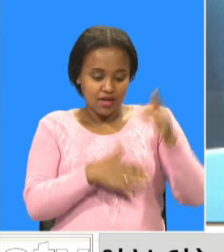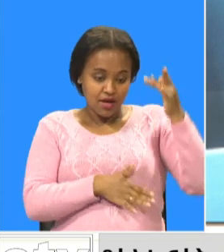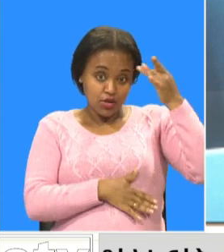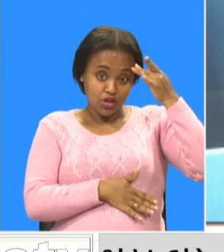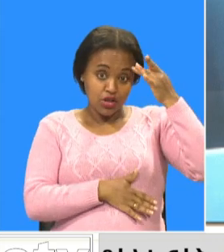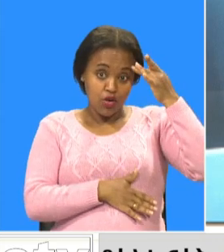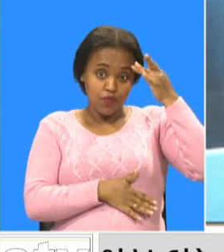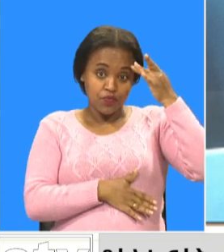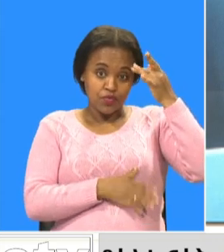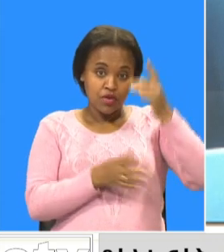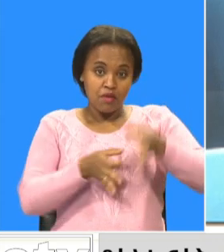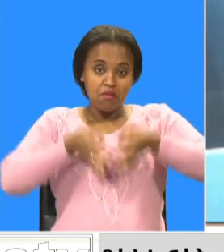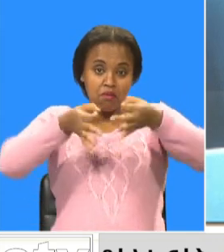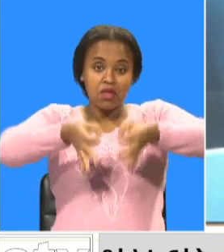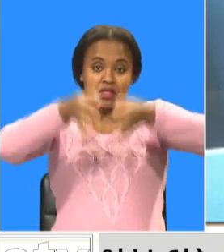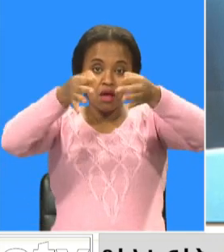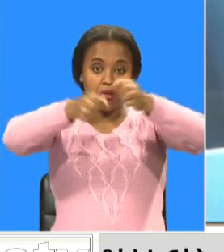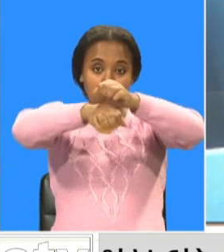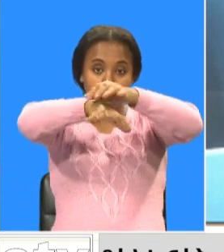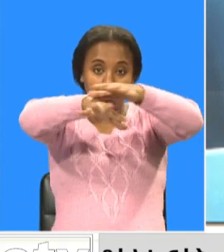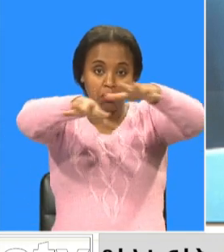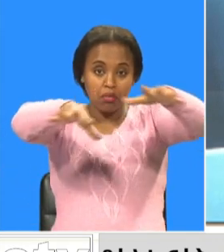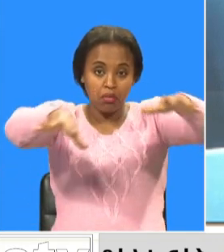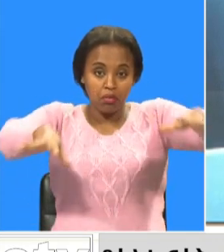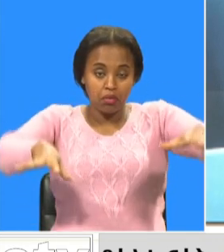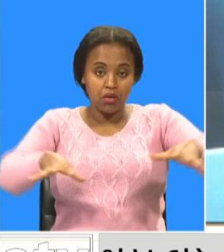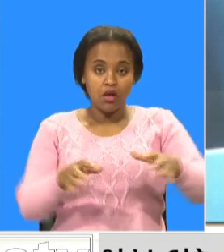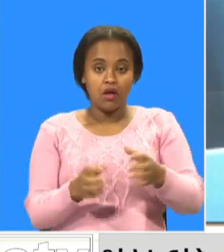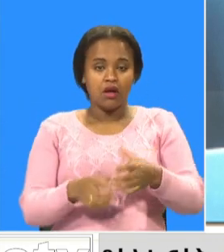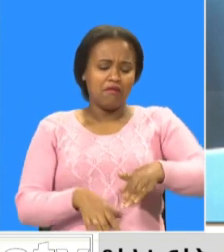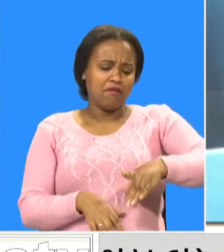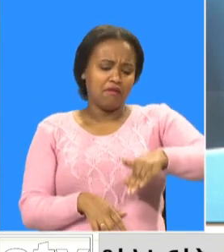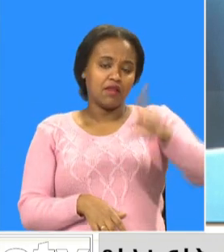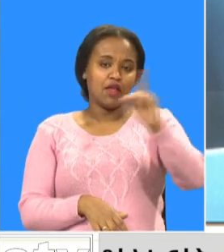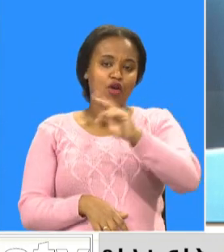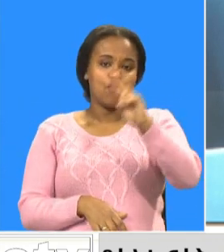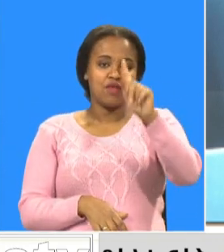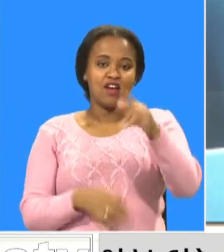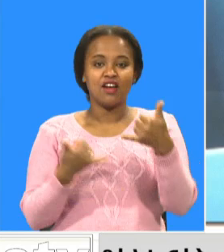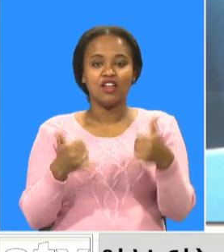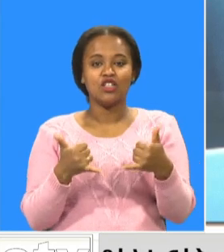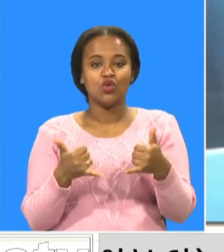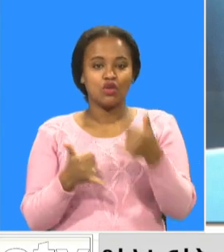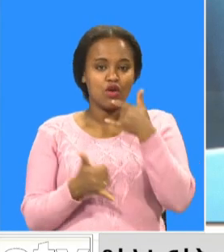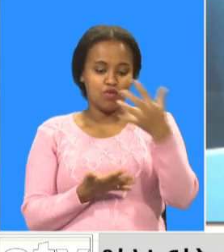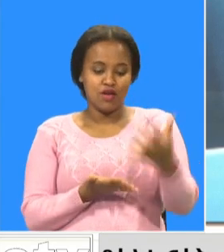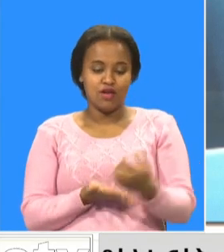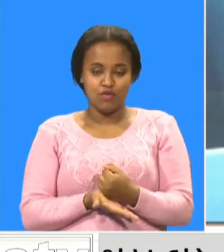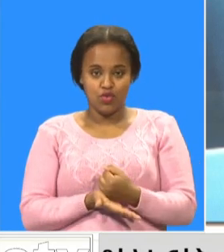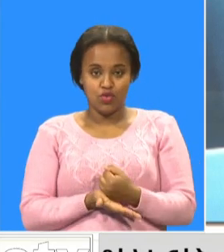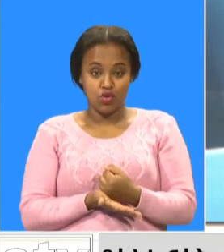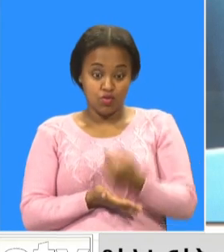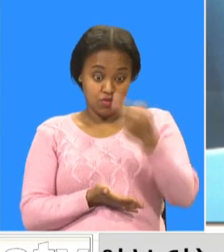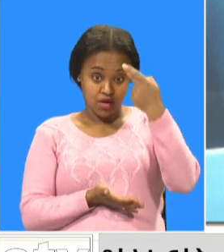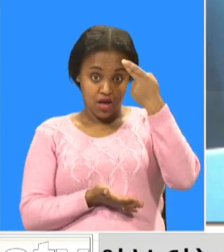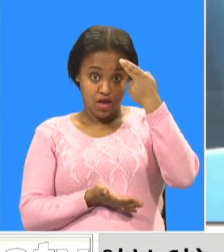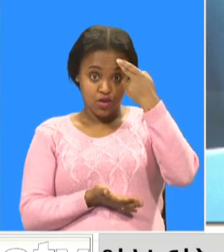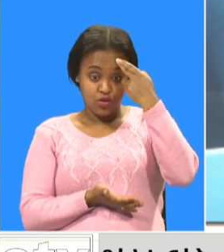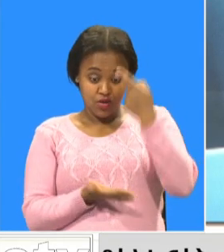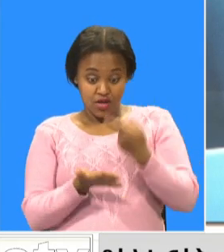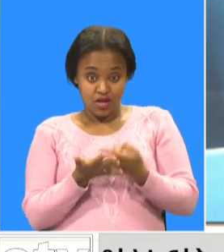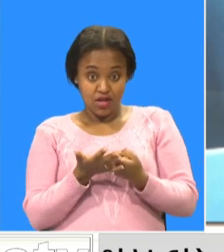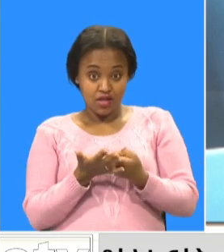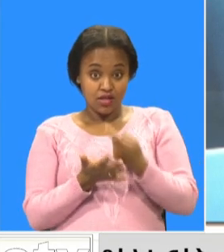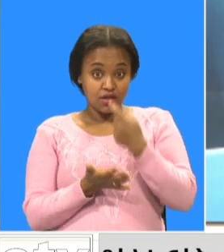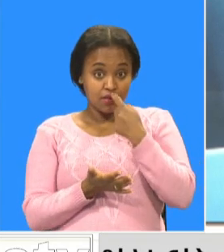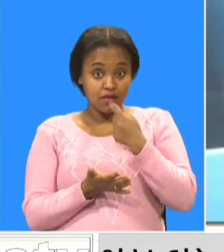ለበሽታው መዛመት ስርጭት ከፍተኛውን ሚና ይጫወታሉ ብለን ነው የምንወስደው። ምክንያቱም እነዚህን